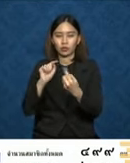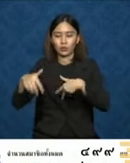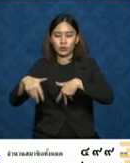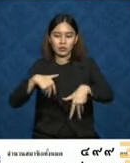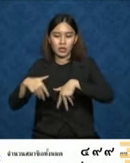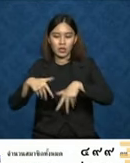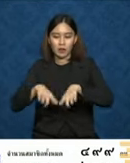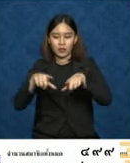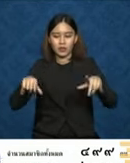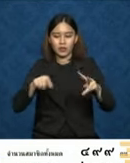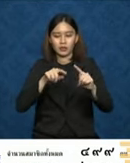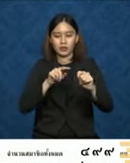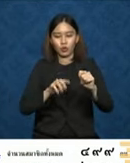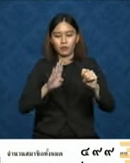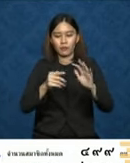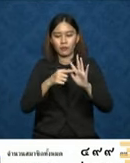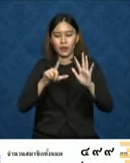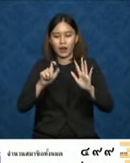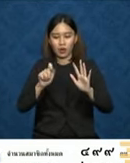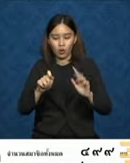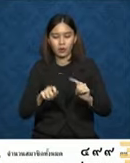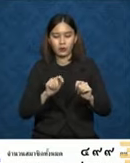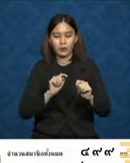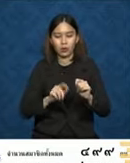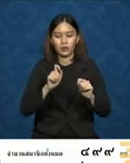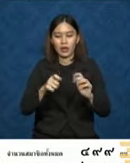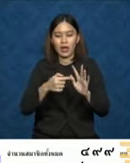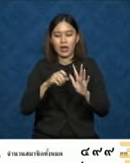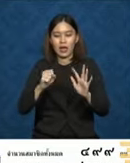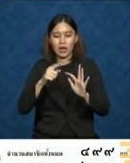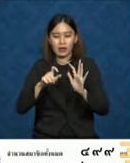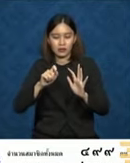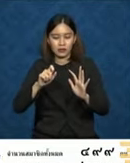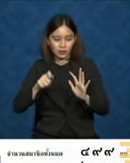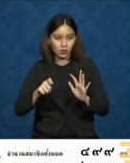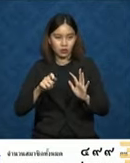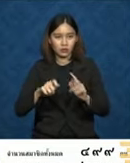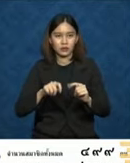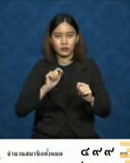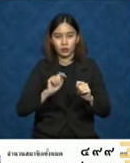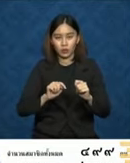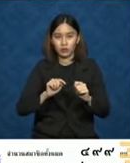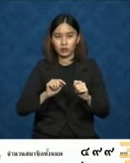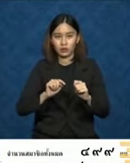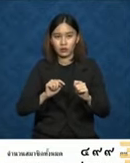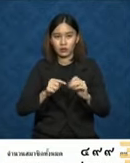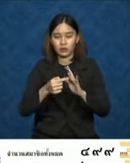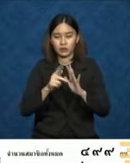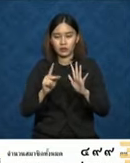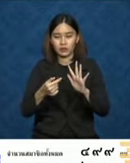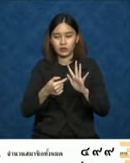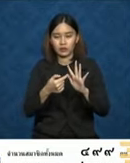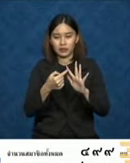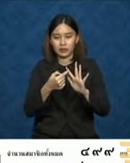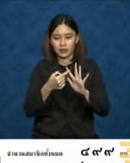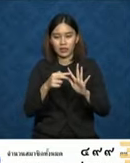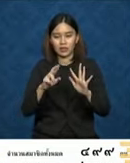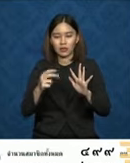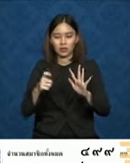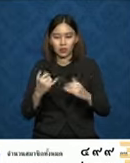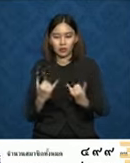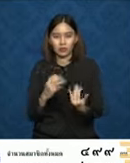ชนในพื้นที่ตำบลบาลอตำบลกยูบเกาะตำบลอาซองตำบลท่าธงตำบลเกรอก็มีความ